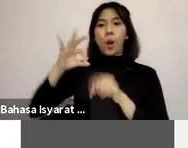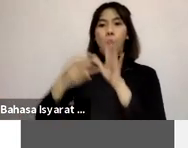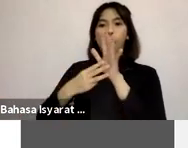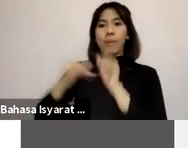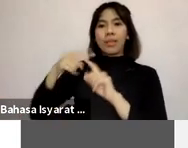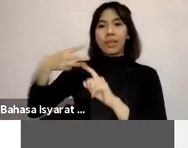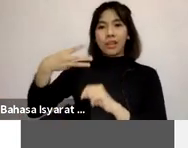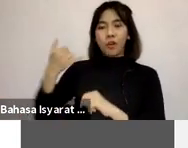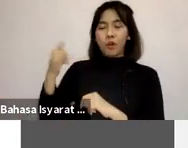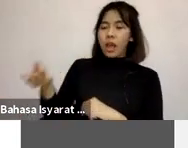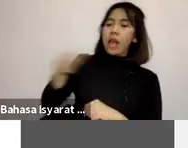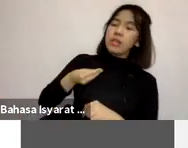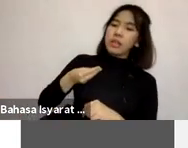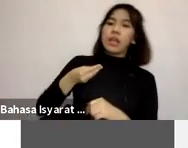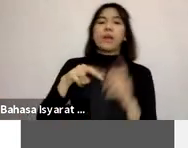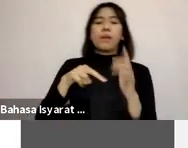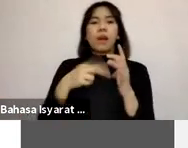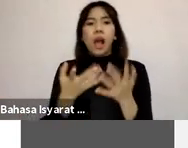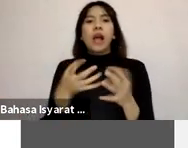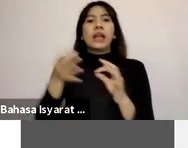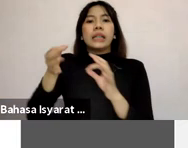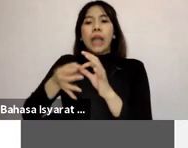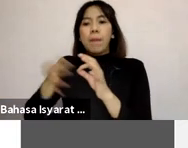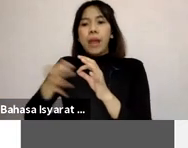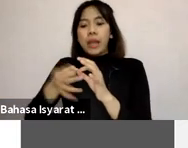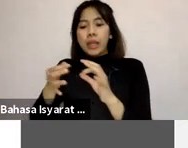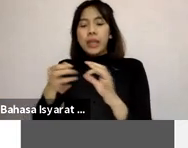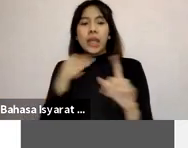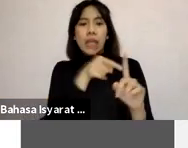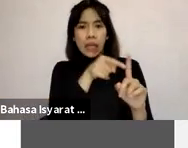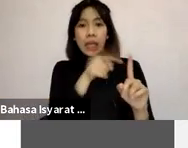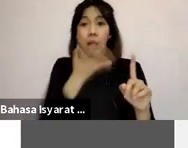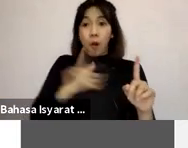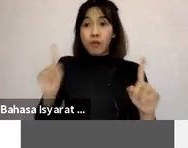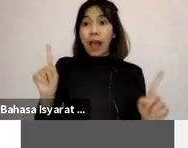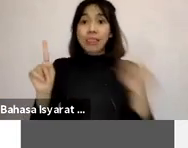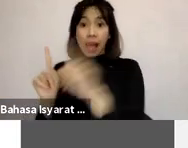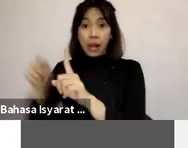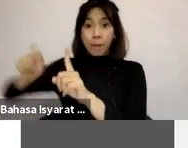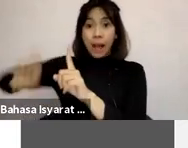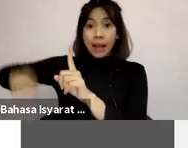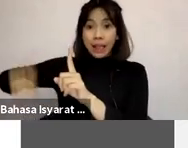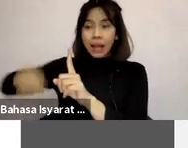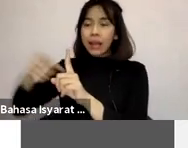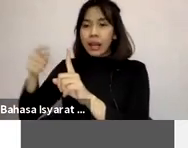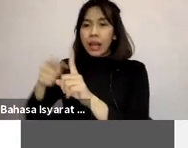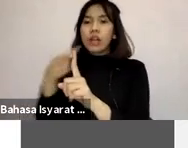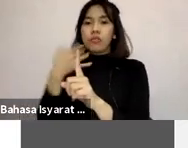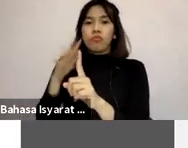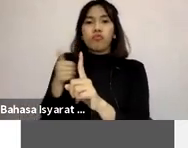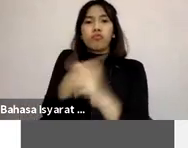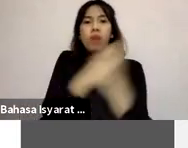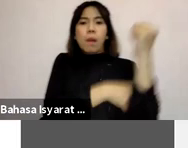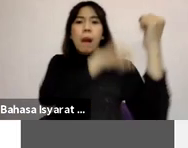bahwa wajibe yang bersangkutan memenuhi kualifikasi untuk menjadi apa istilahnya cukup bahasa